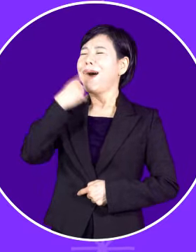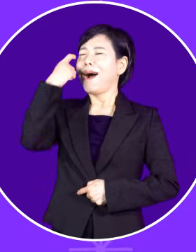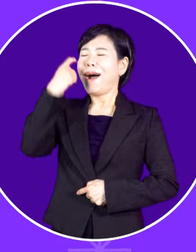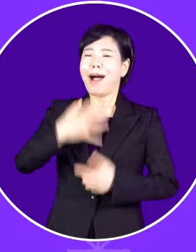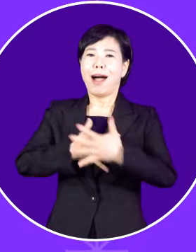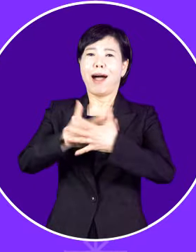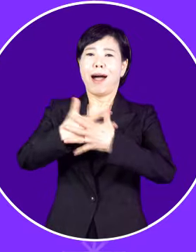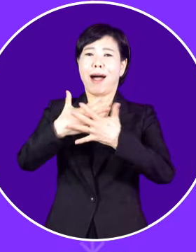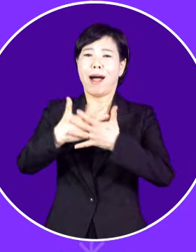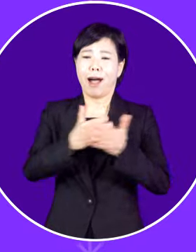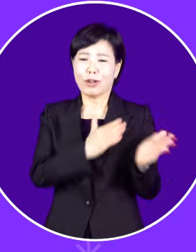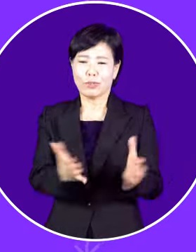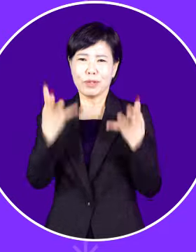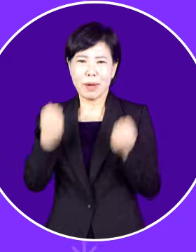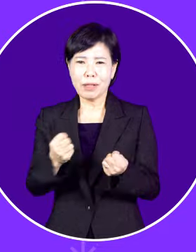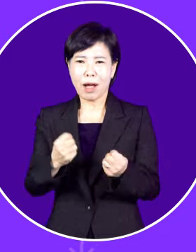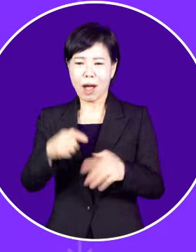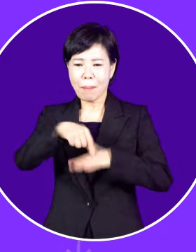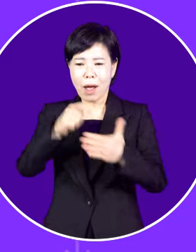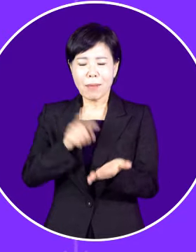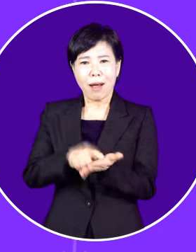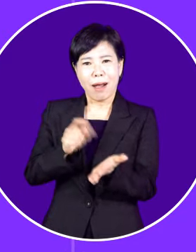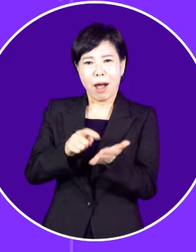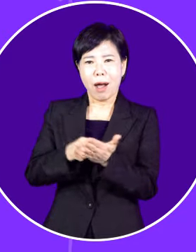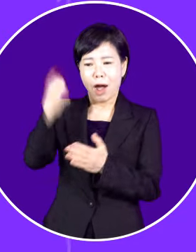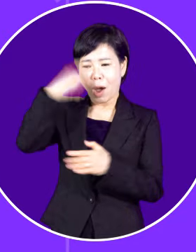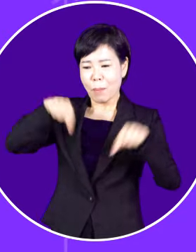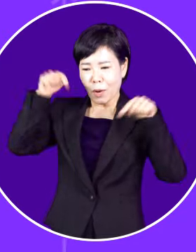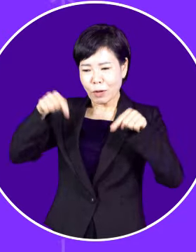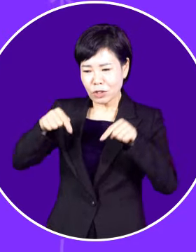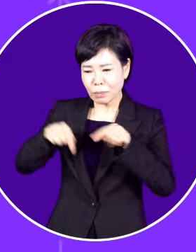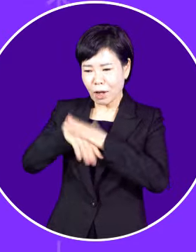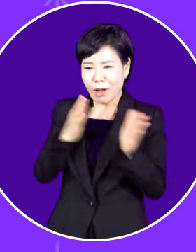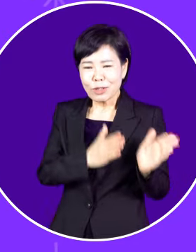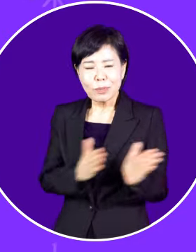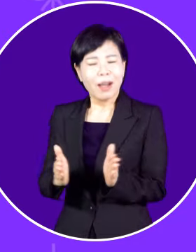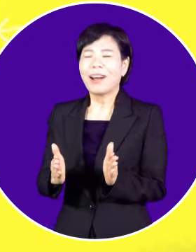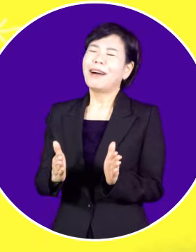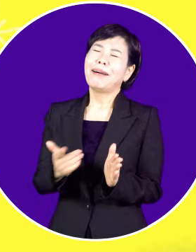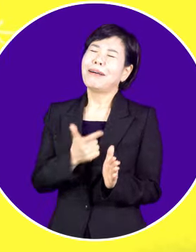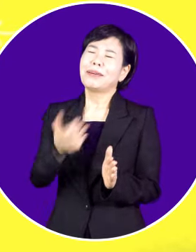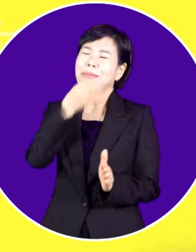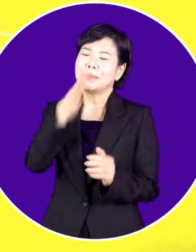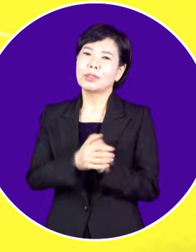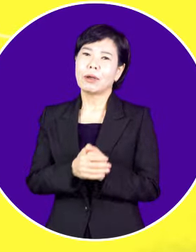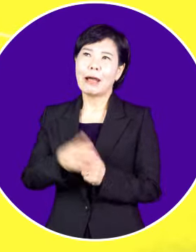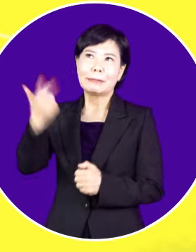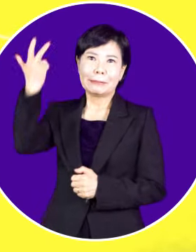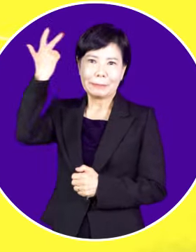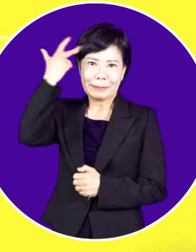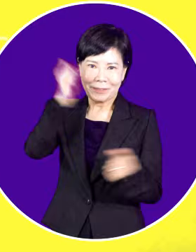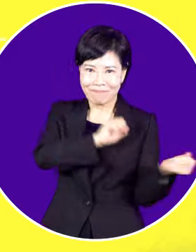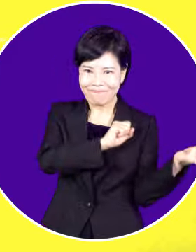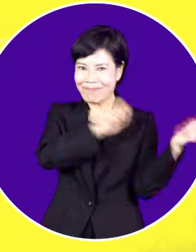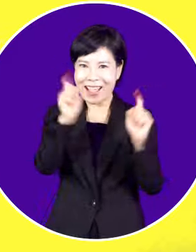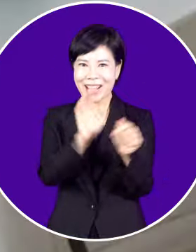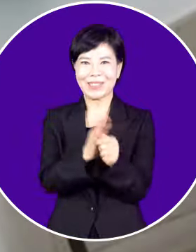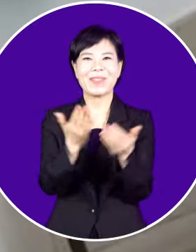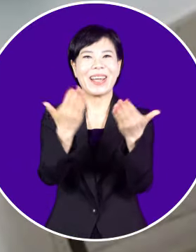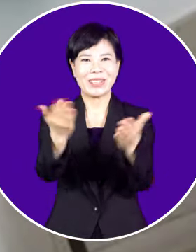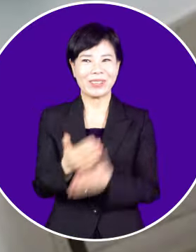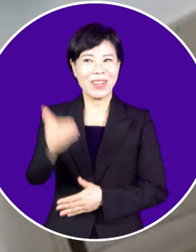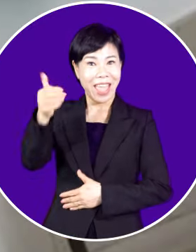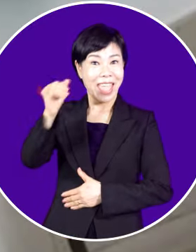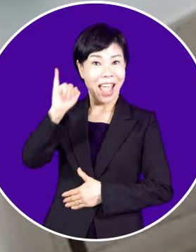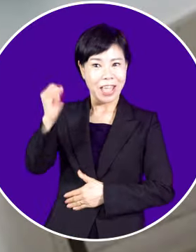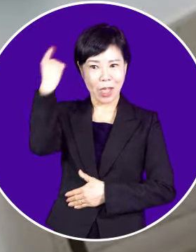할 것도 많고 마음은 초조한데 면접까지 준비해야 한다니. 취준생들의 멘탈을 지켜드리겠습니다.